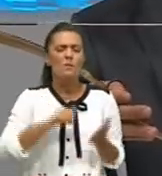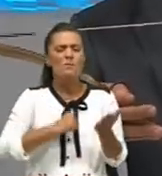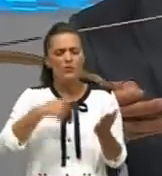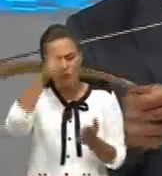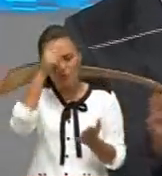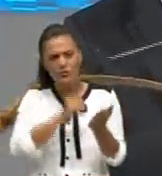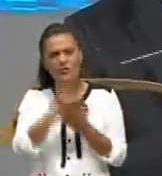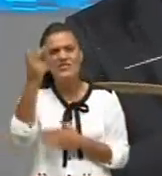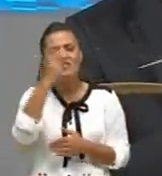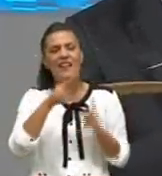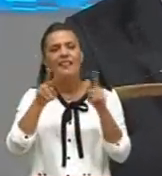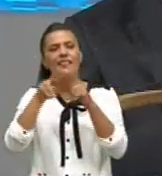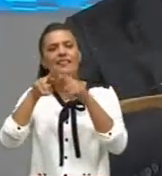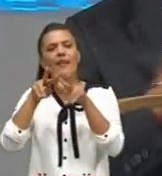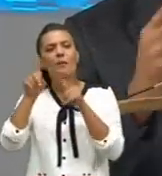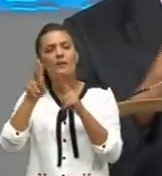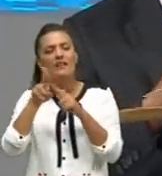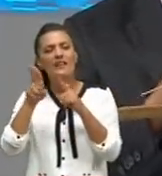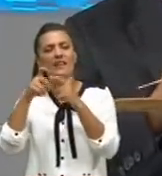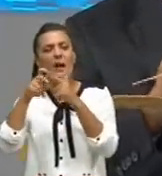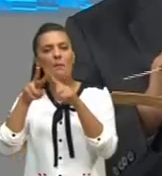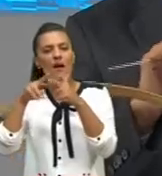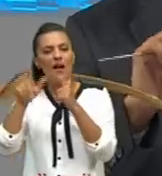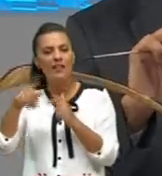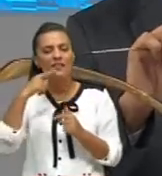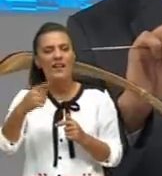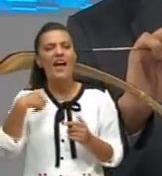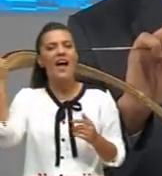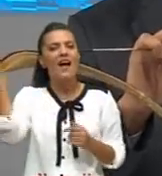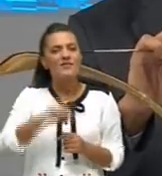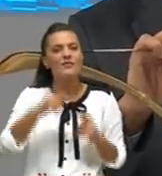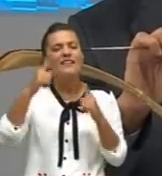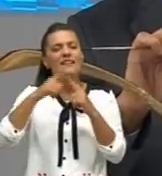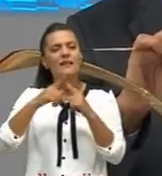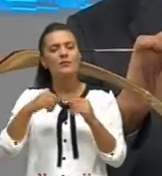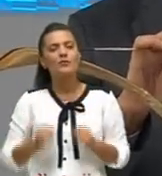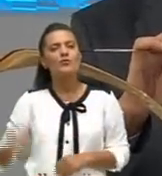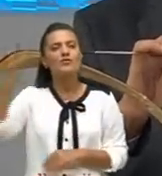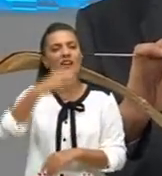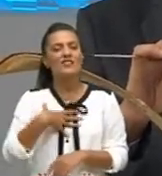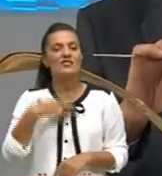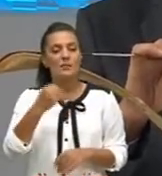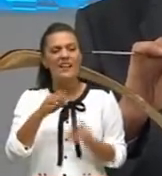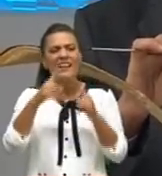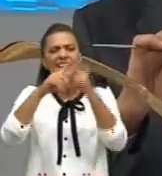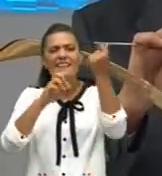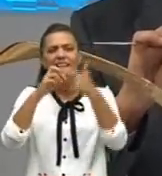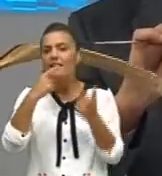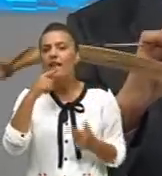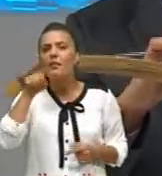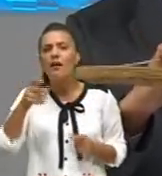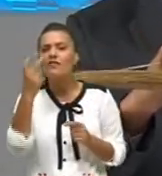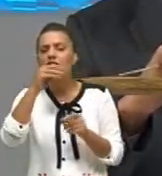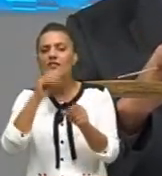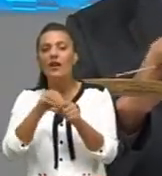şiirlerimizde mesela Namık Kemal'ın ne diyor? Kast ediyor tirimi yücen canıma. Değil mi? Hı hı. Tir ok demektir. Tir ok demek.